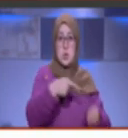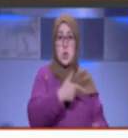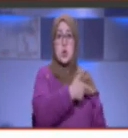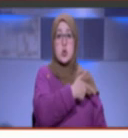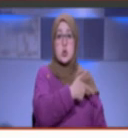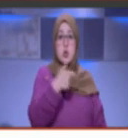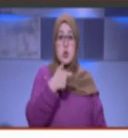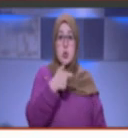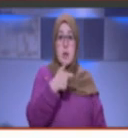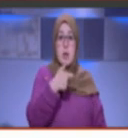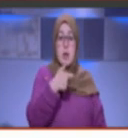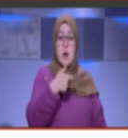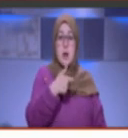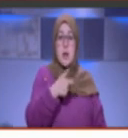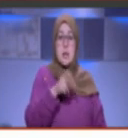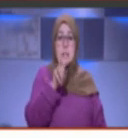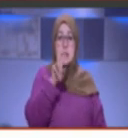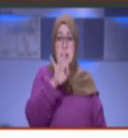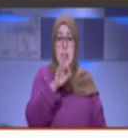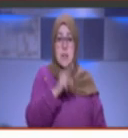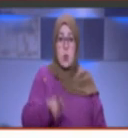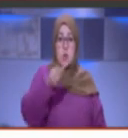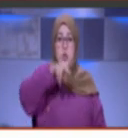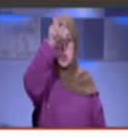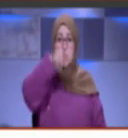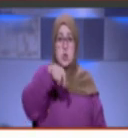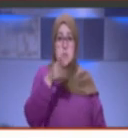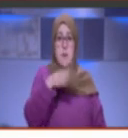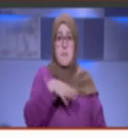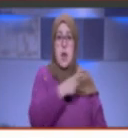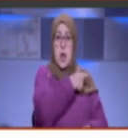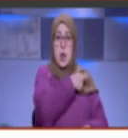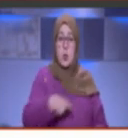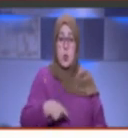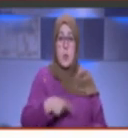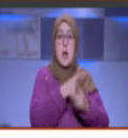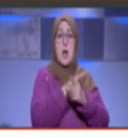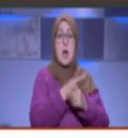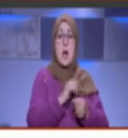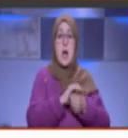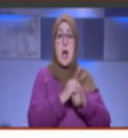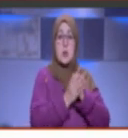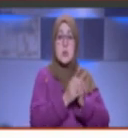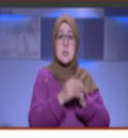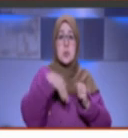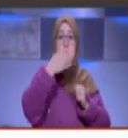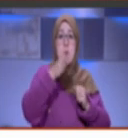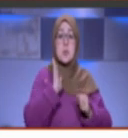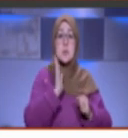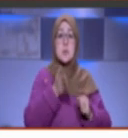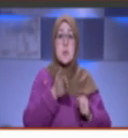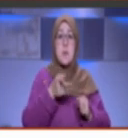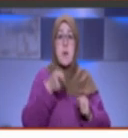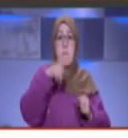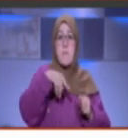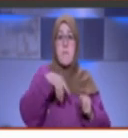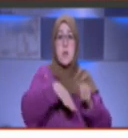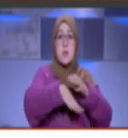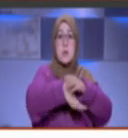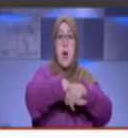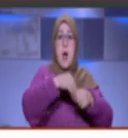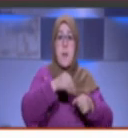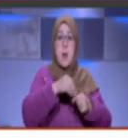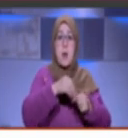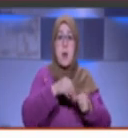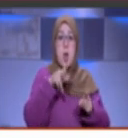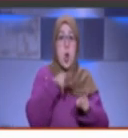623 حالة، بينما أعلنت السلطات التونسية أنها ستكون أكثر صرامة في تسليط العقوبات